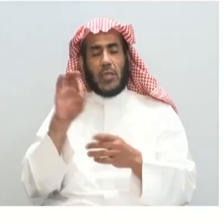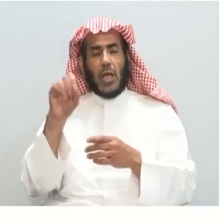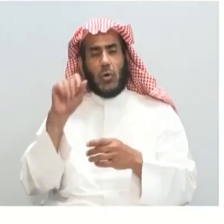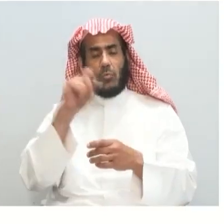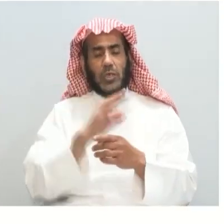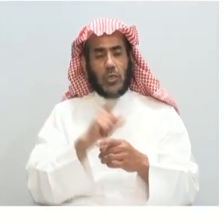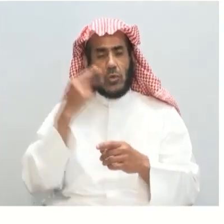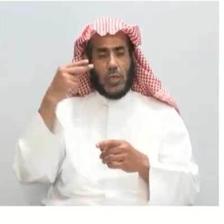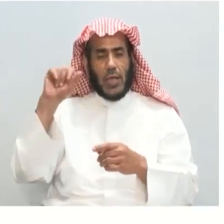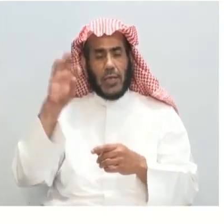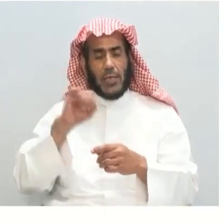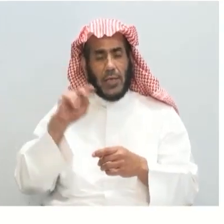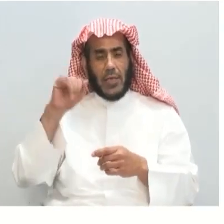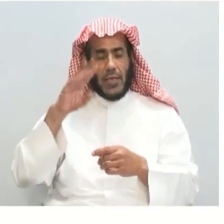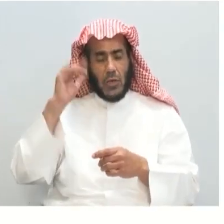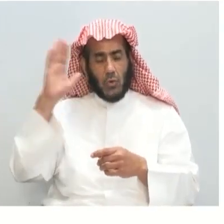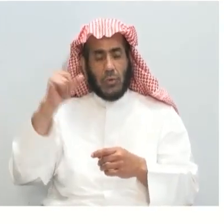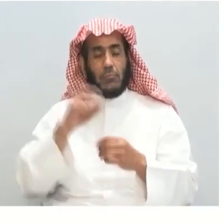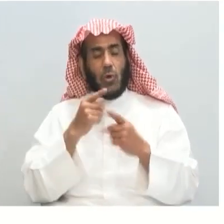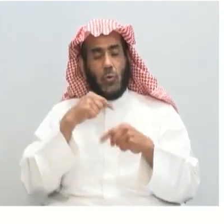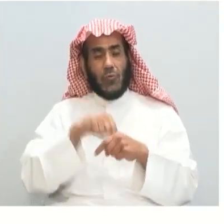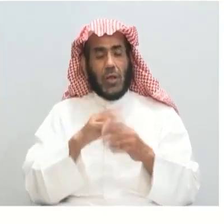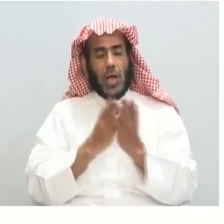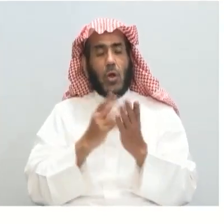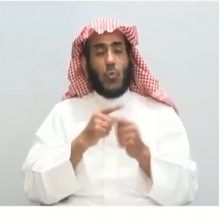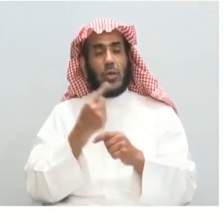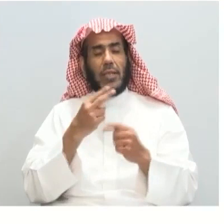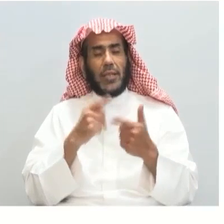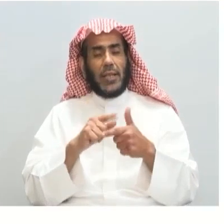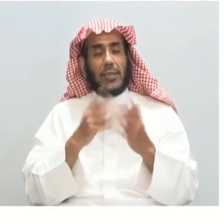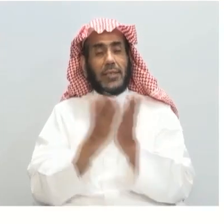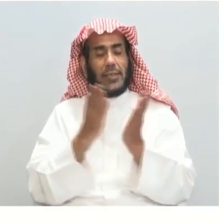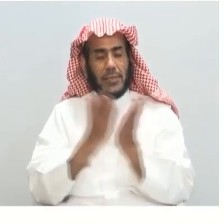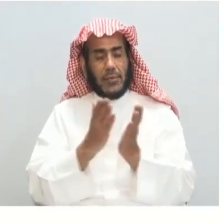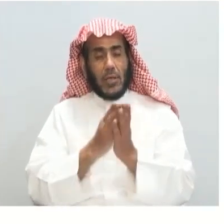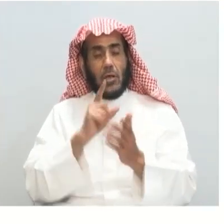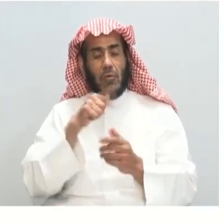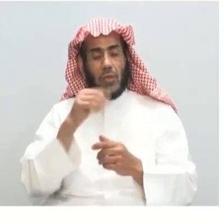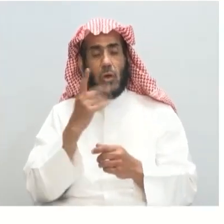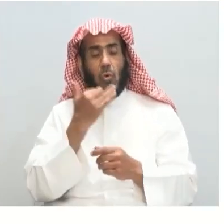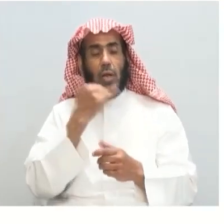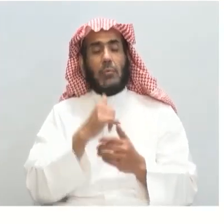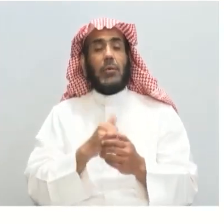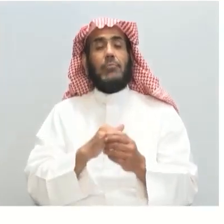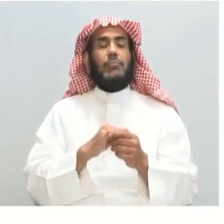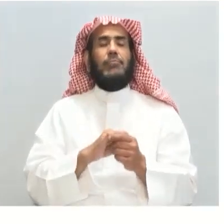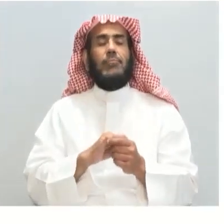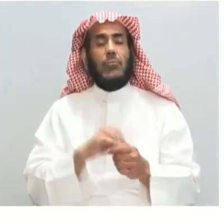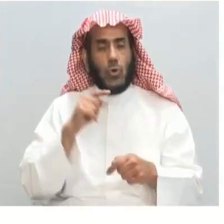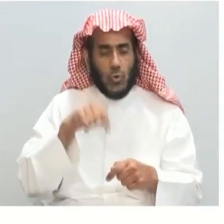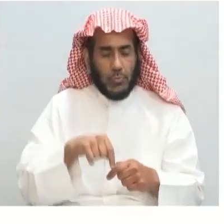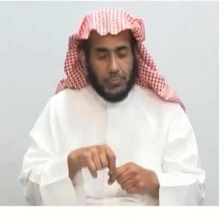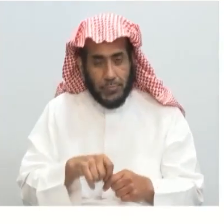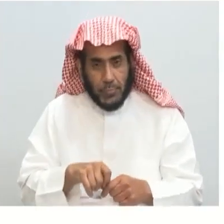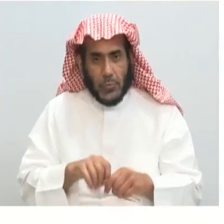محمد القبيشي نحن في الوحده الثانيه دراسات في اللغه العربيه دراسات في اللغه